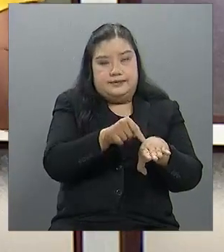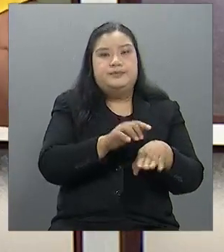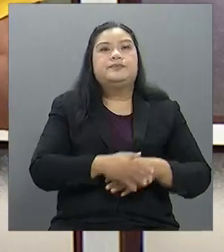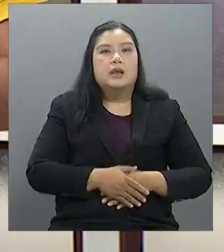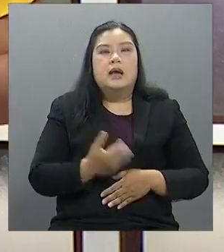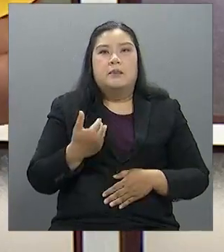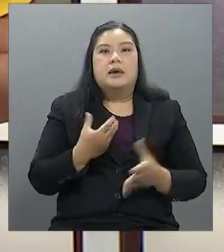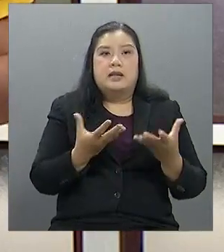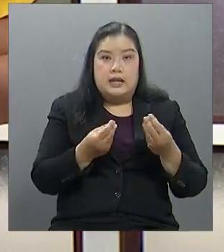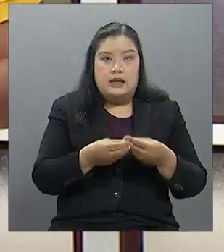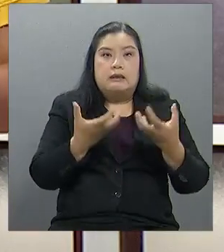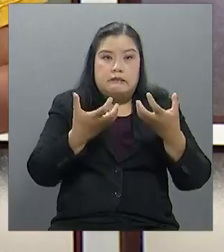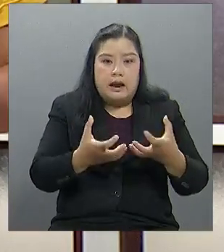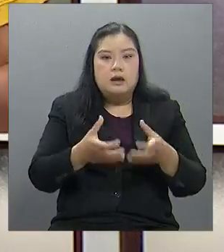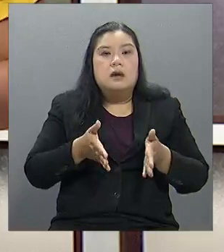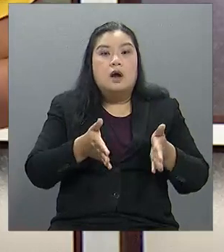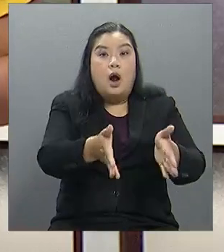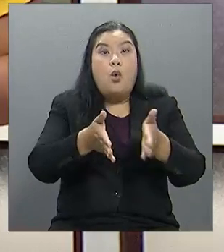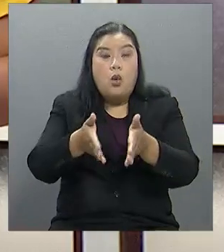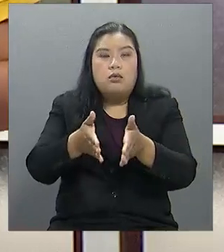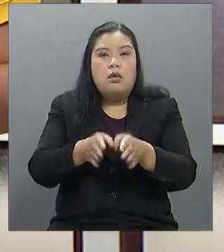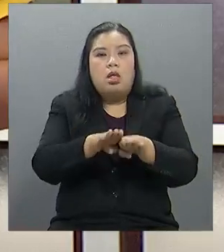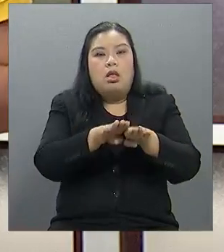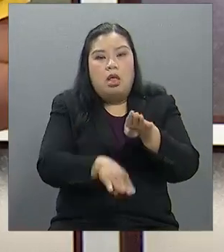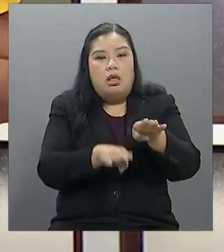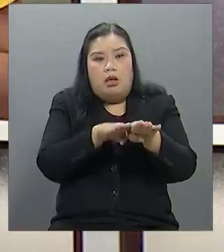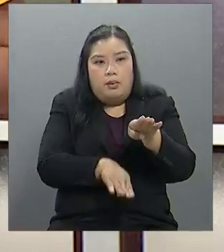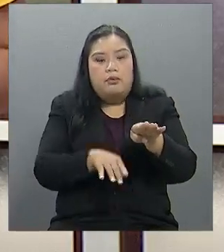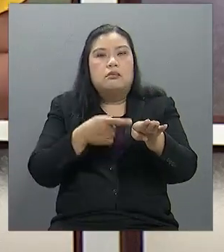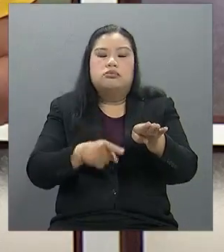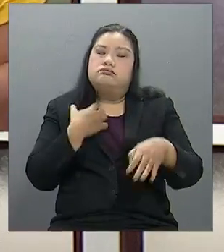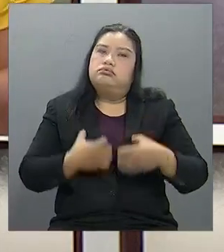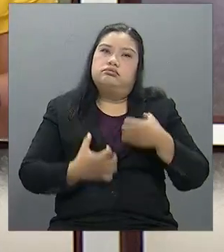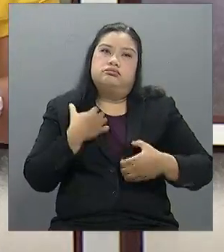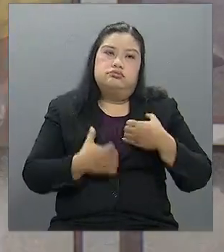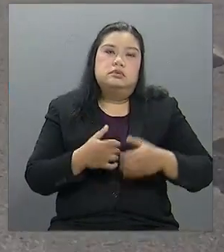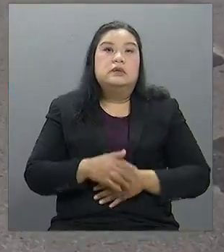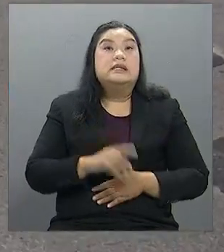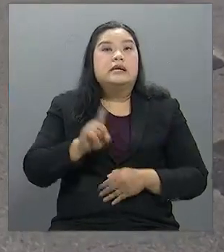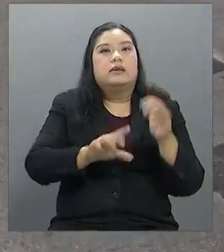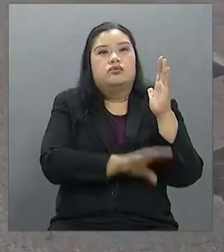พื้นที่ถนนเนี่ยนะคะมันซุดนะคะทำให้เกิดความเดือดร้อนกันนะคะไปกันที่สงขลาค่ะ